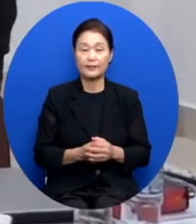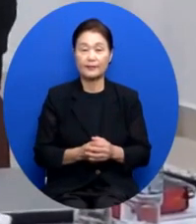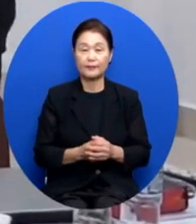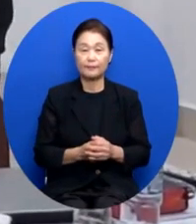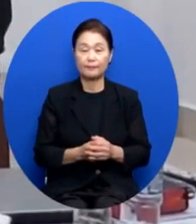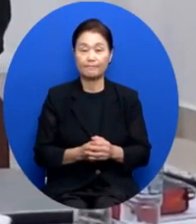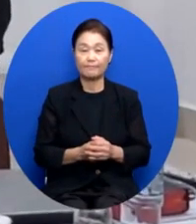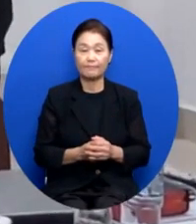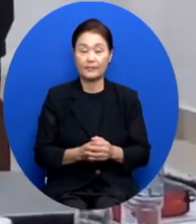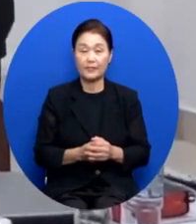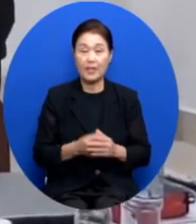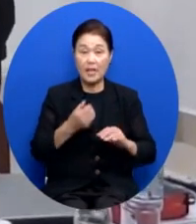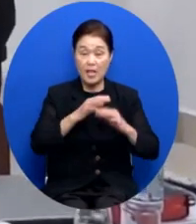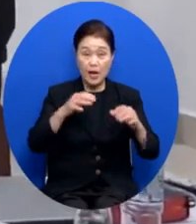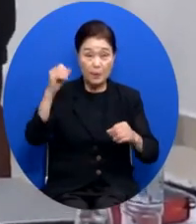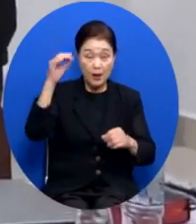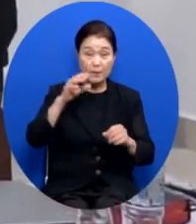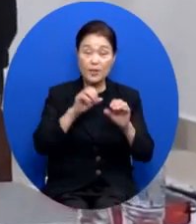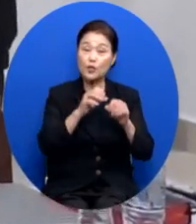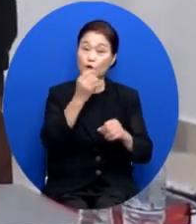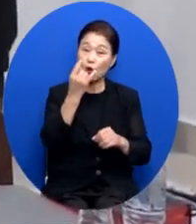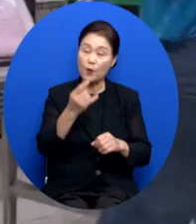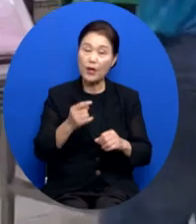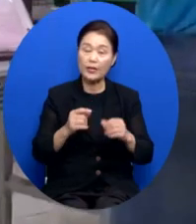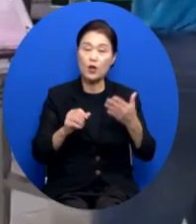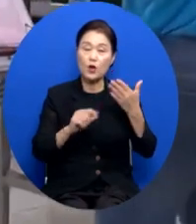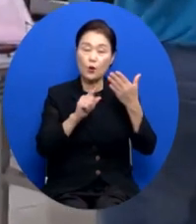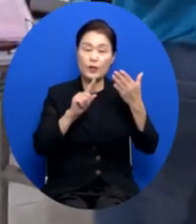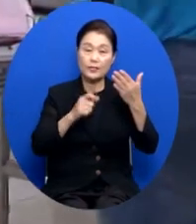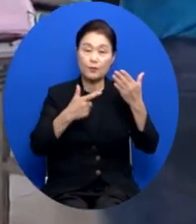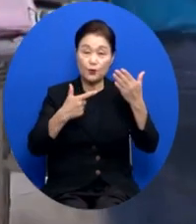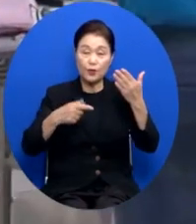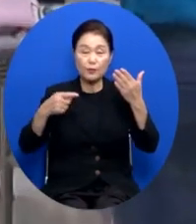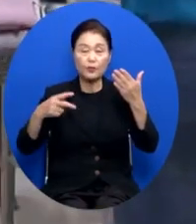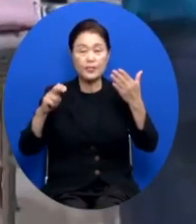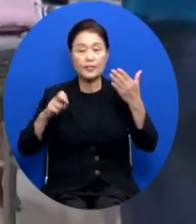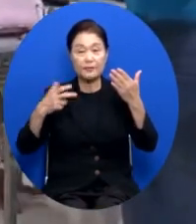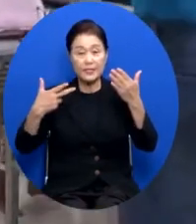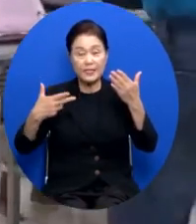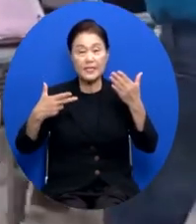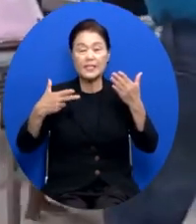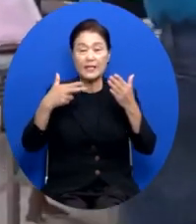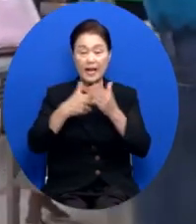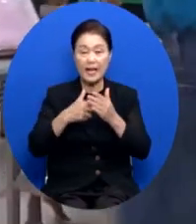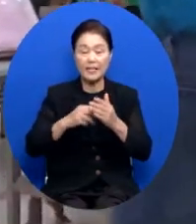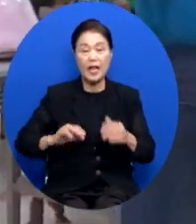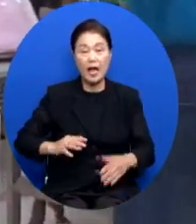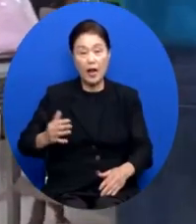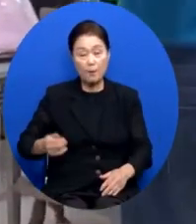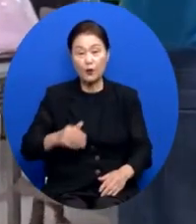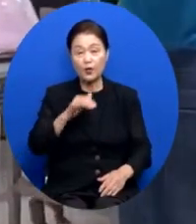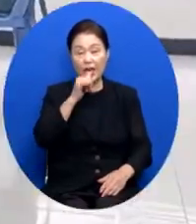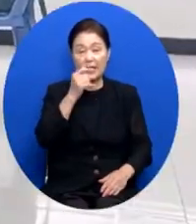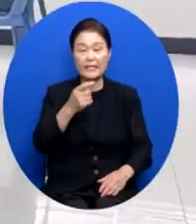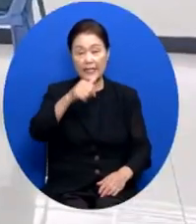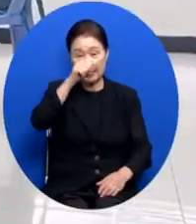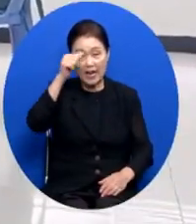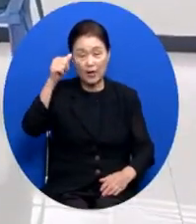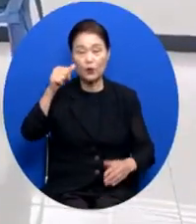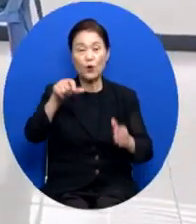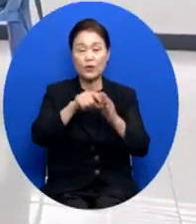진행합니다 열방빛선교회 오는 16일부터 27일까지 캄보디아 프놈펜에 있는 캄보디아 장로교